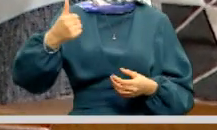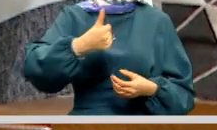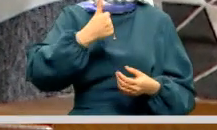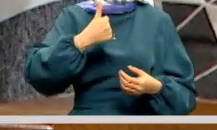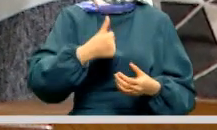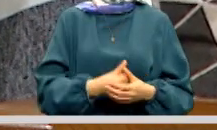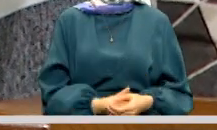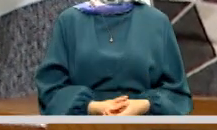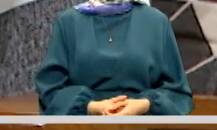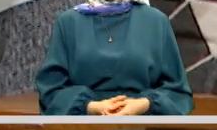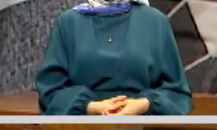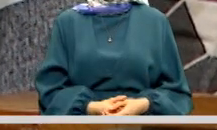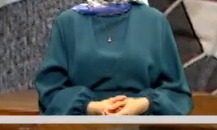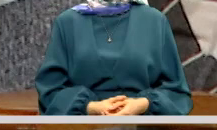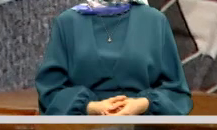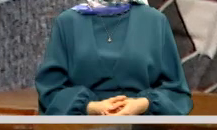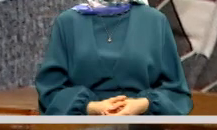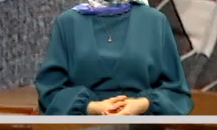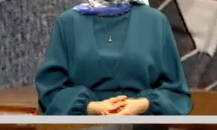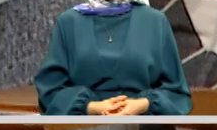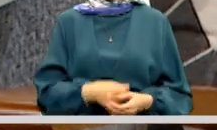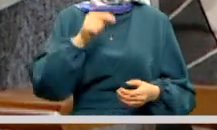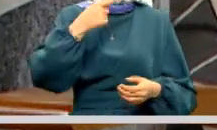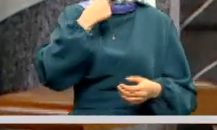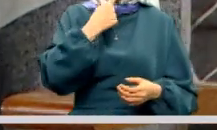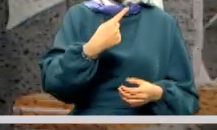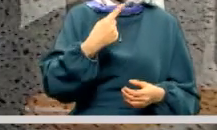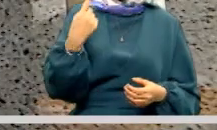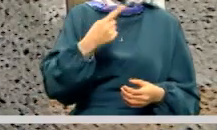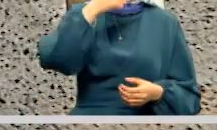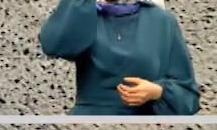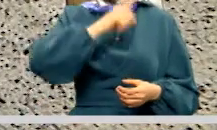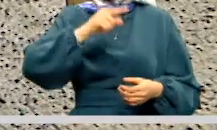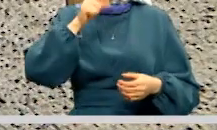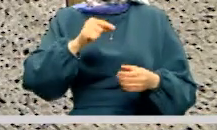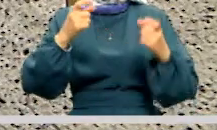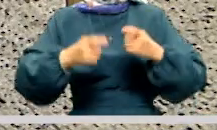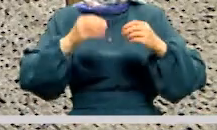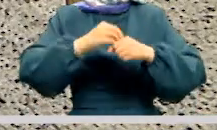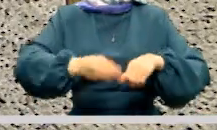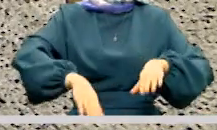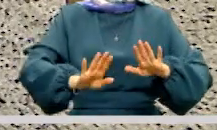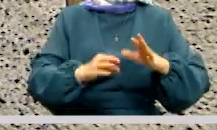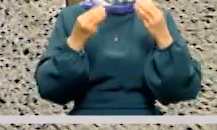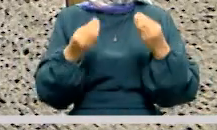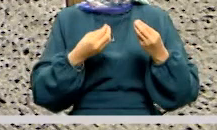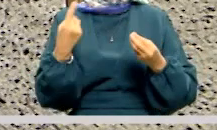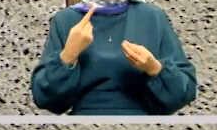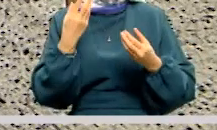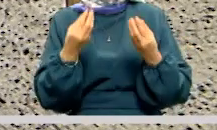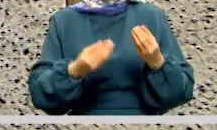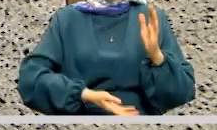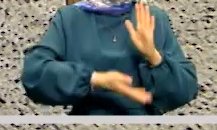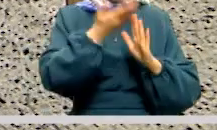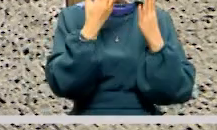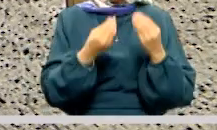Bizim burada söylediğimiz şey sadece o ortam açısından değil Elbette ki pozitif şeyler çok bizim